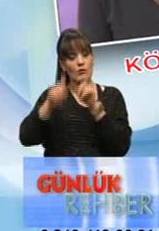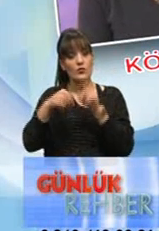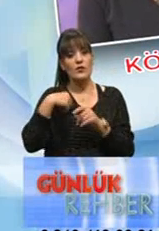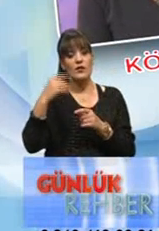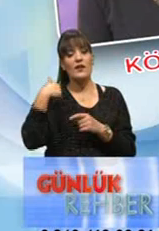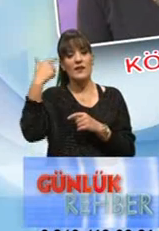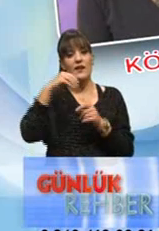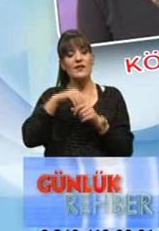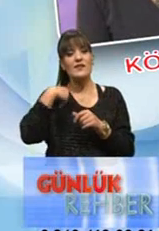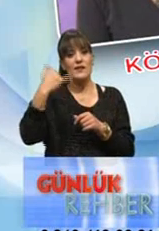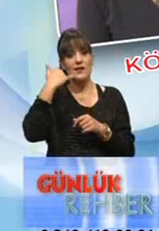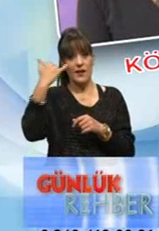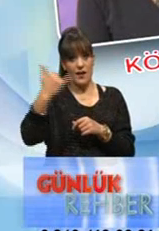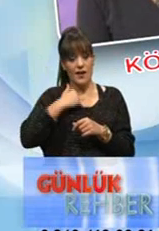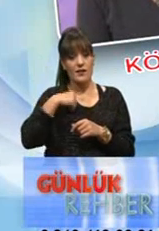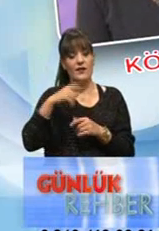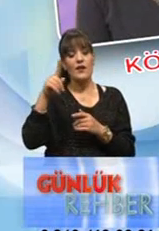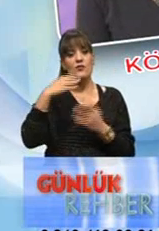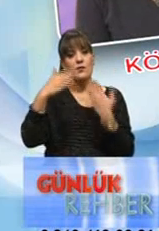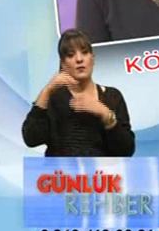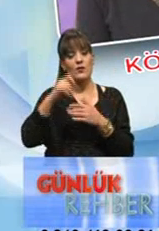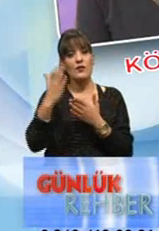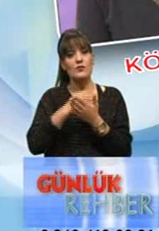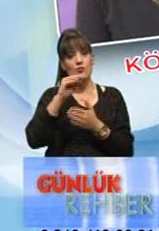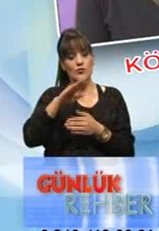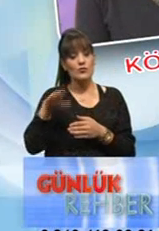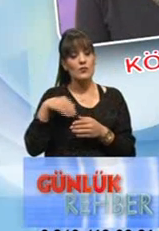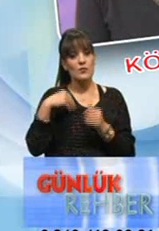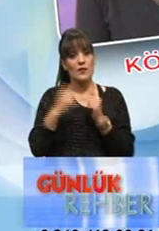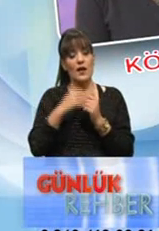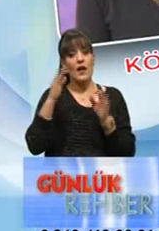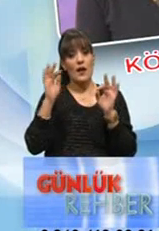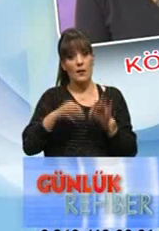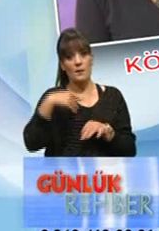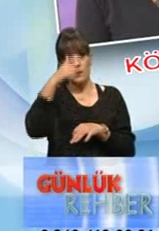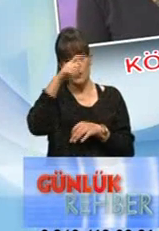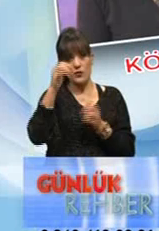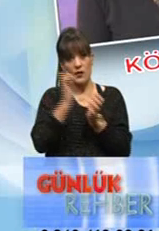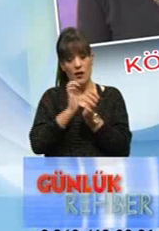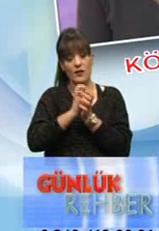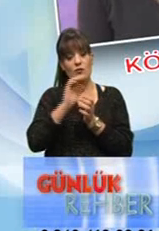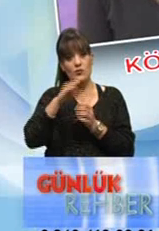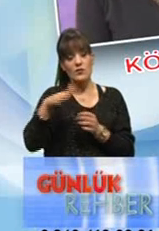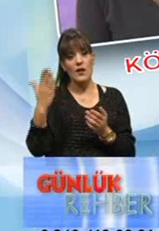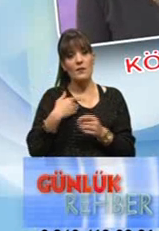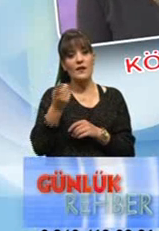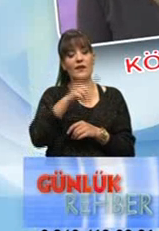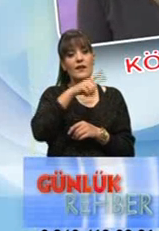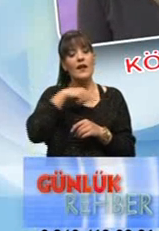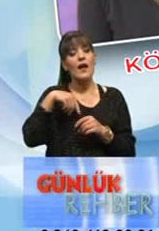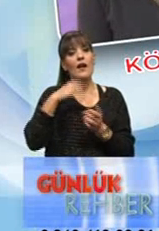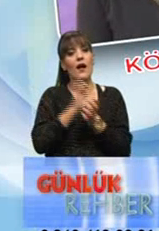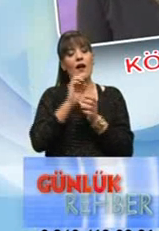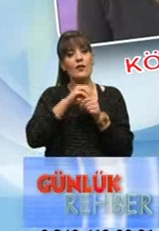Yayında kendileriyle sohbet ediyoruz kazanan çocuklarla. Hı hı. Bu anlamda hem Türkiye'li ailelerin çocuklarının hem de diğer göçmen